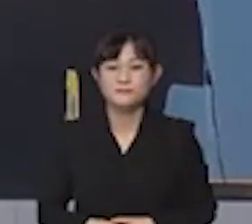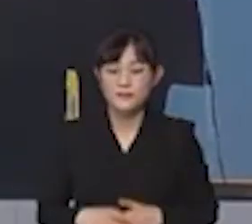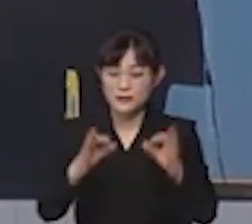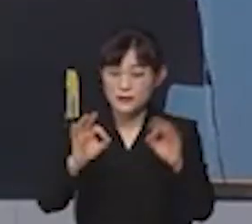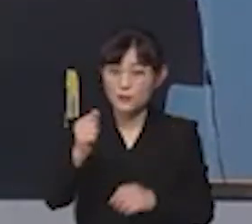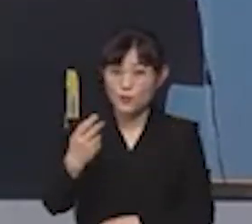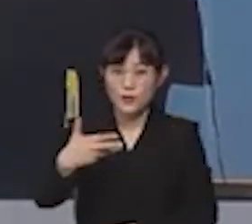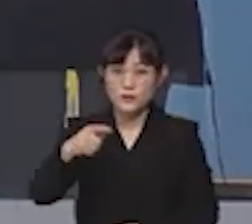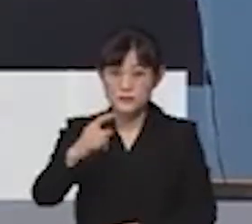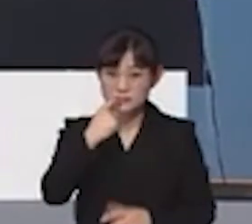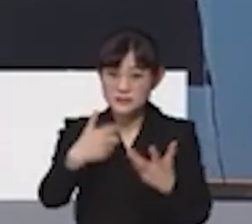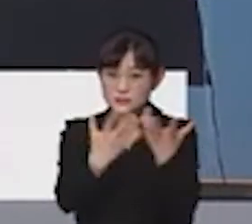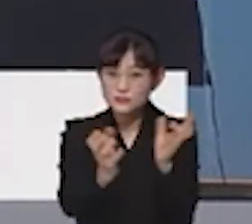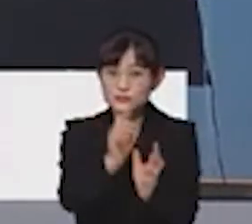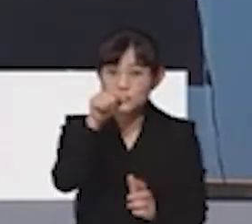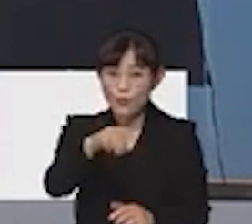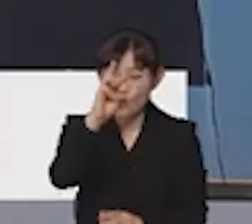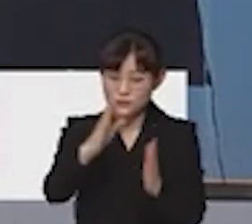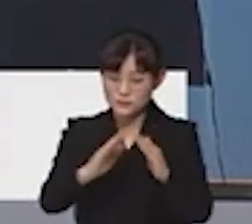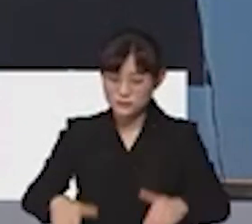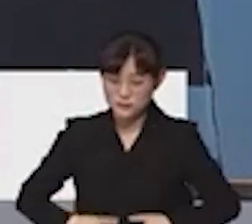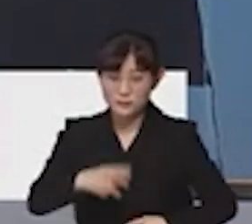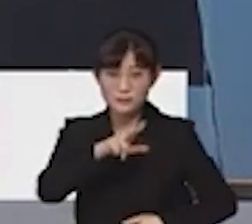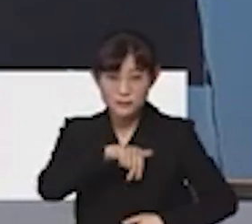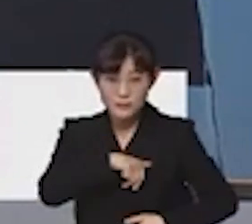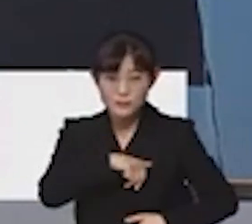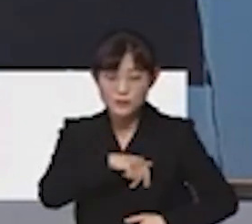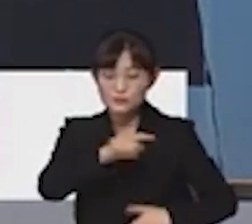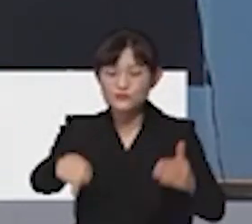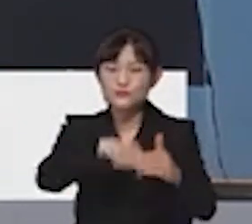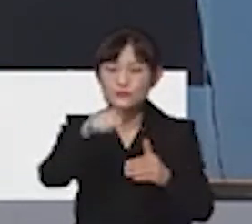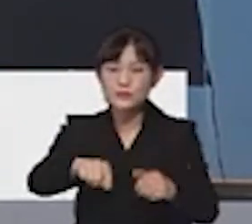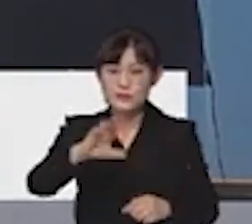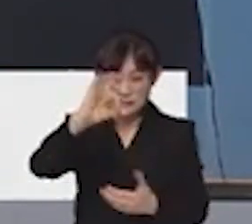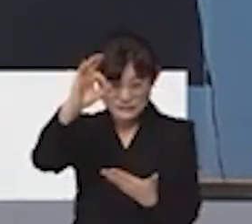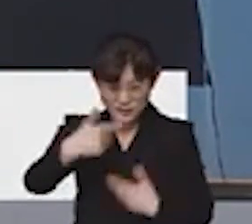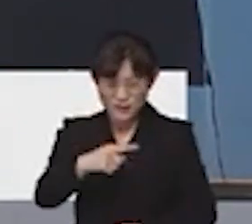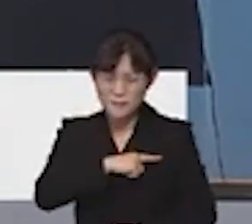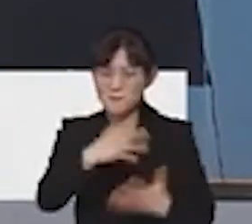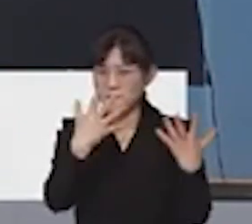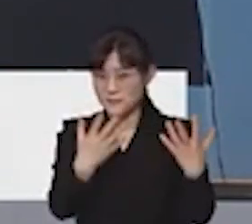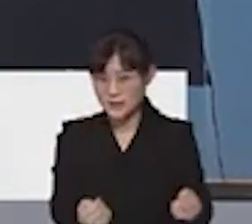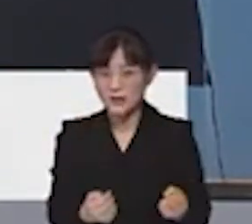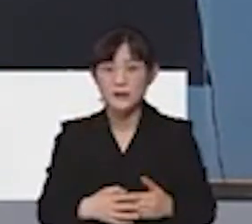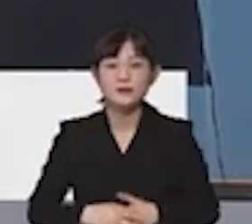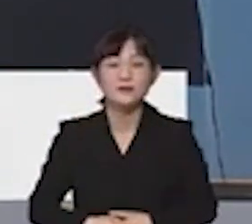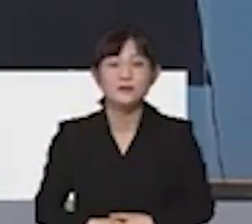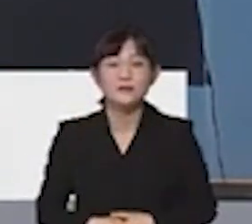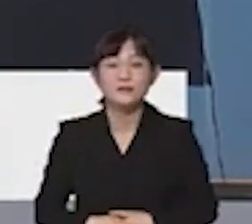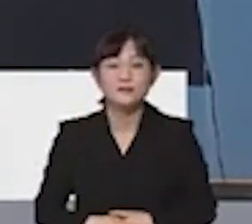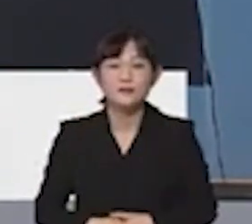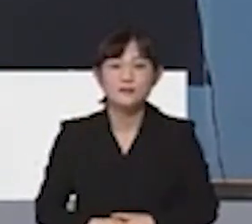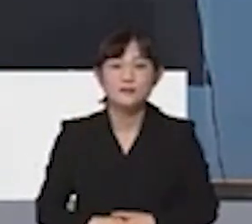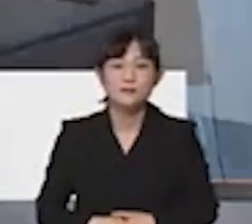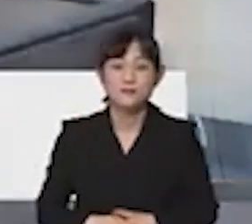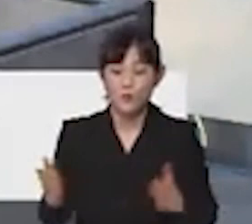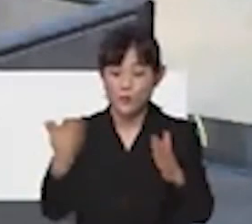김혜재 더불어민주당 의원이 광주 전남 국회의원 중 재산이 가장 많은 것으로 나타났습니다.